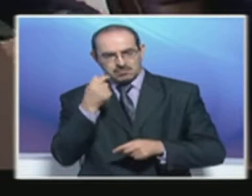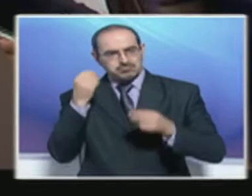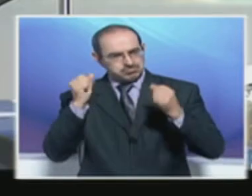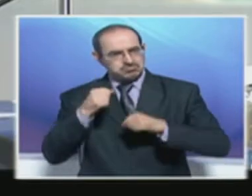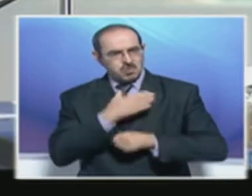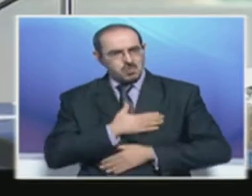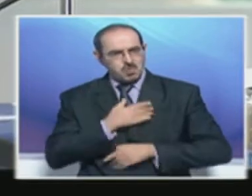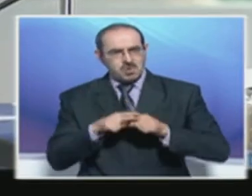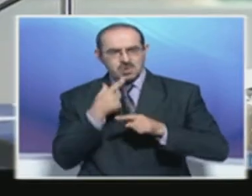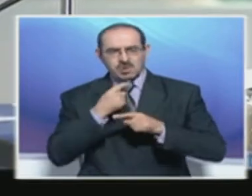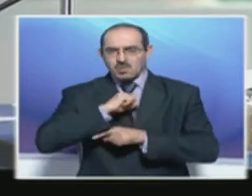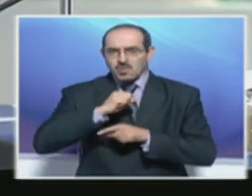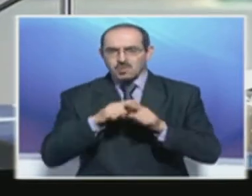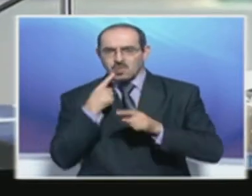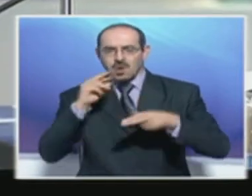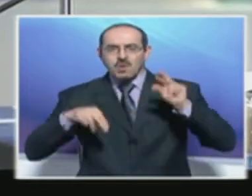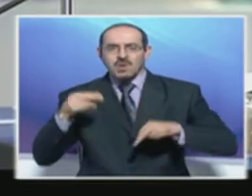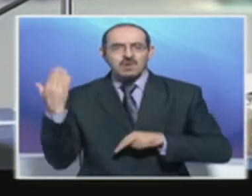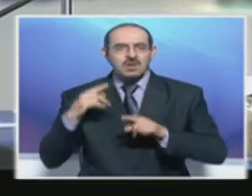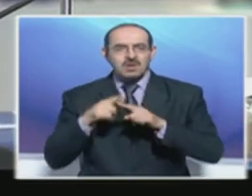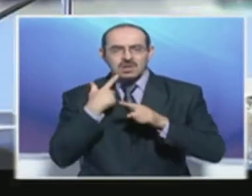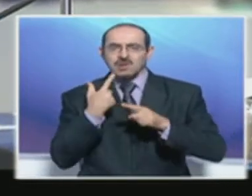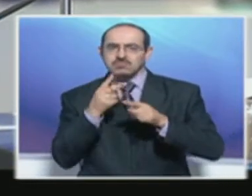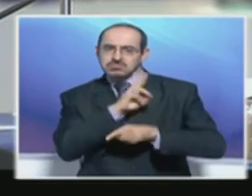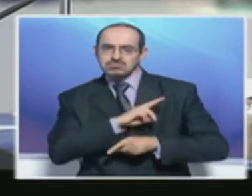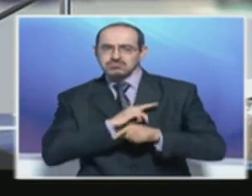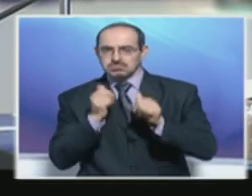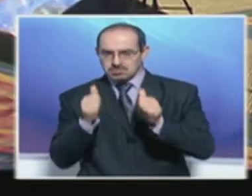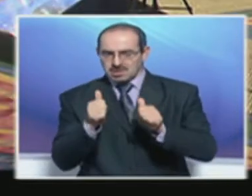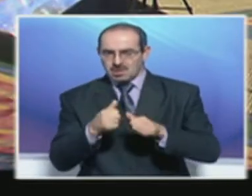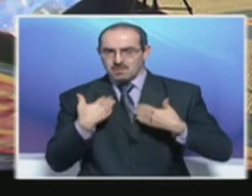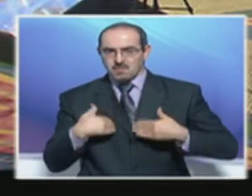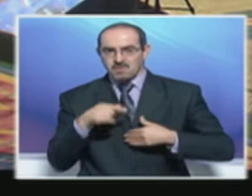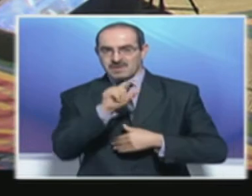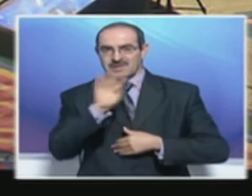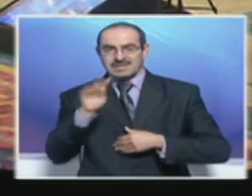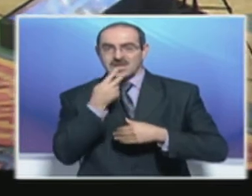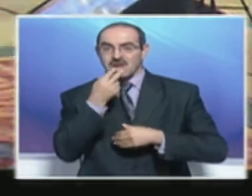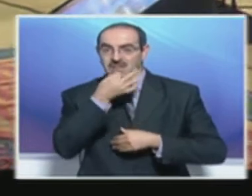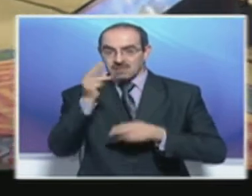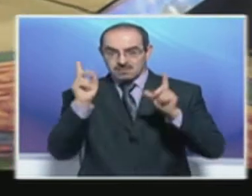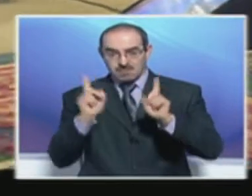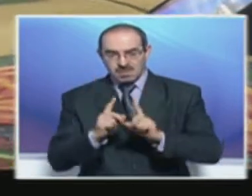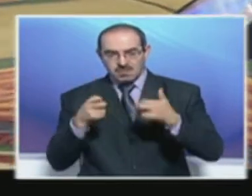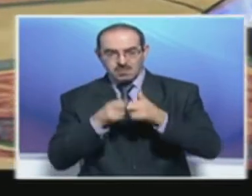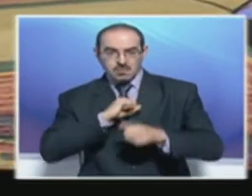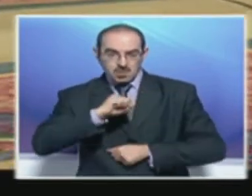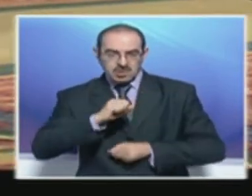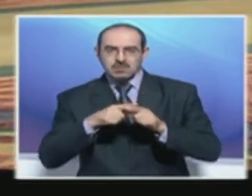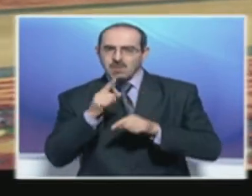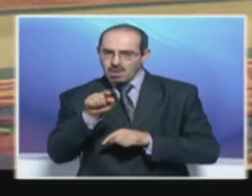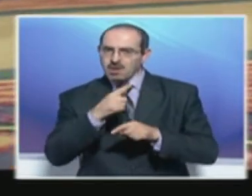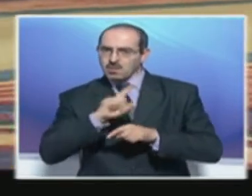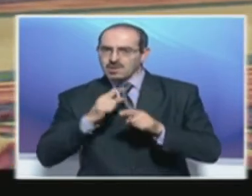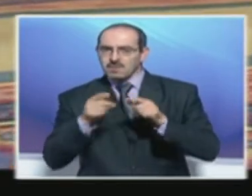المستوى الممتاز للامتثال الذي حققته الدول 24 الأعضاء في المنظمة وغير